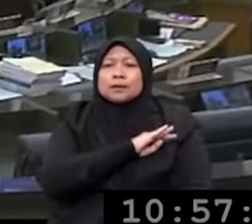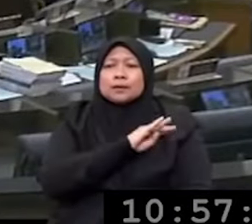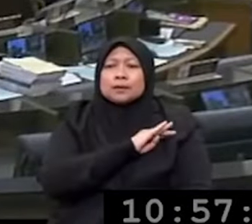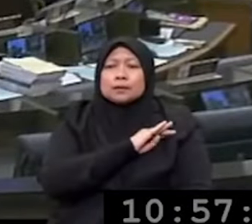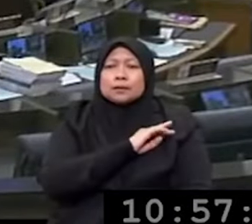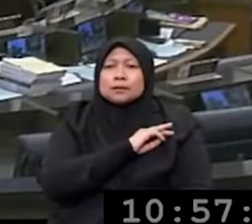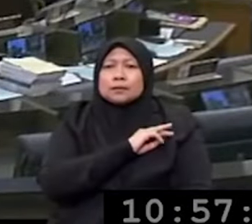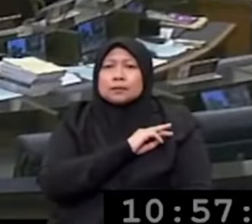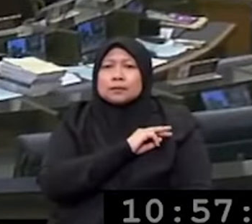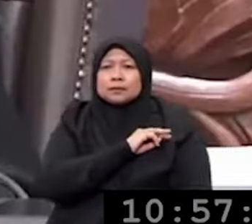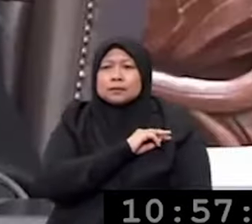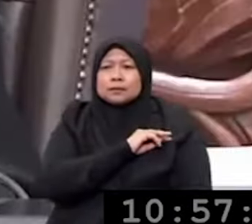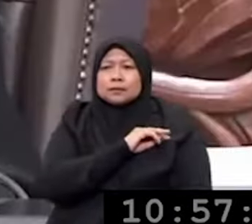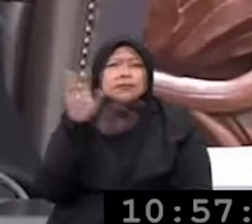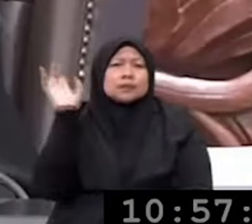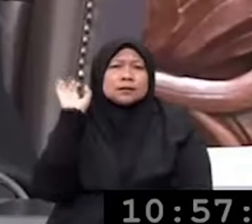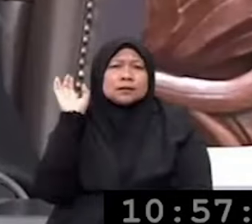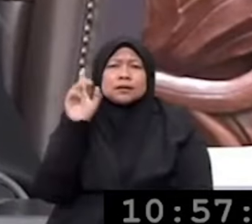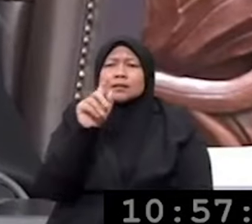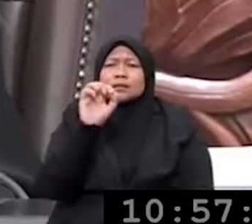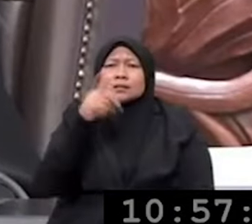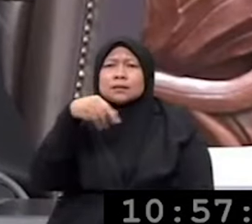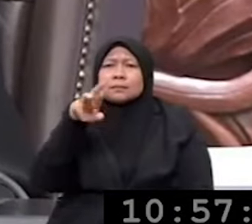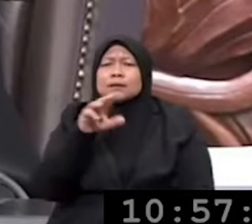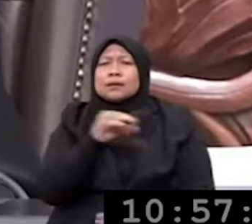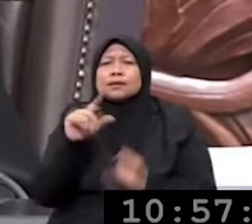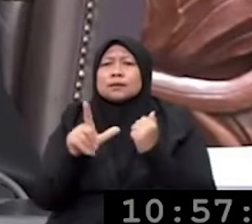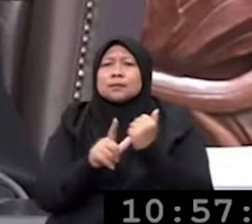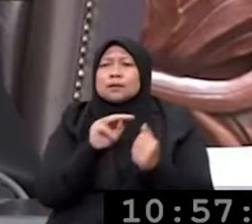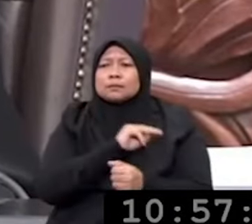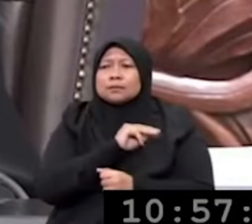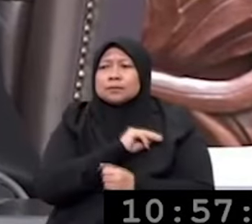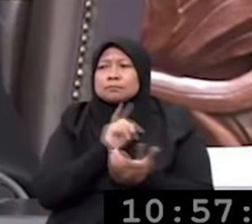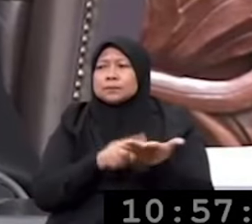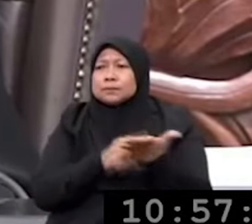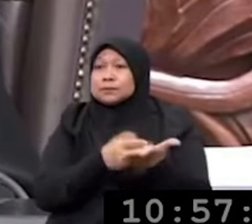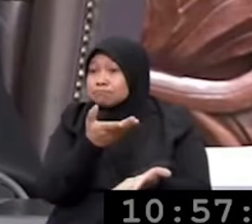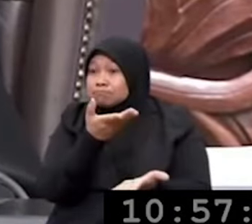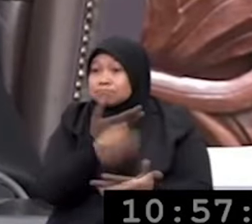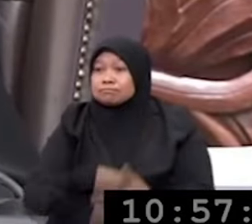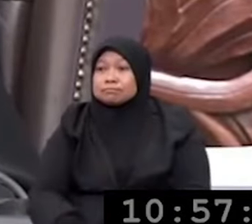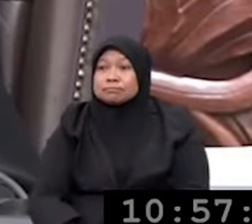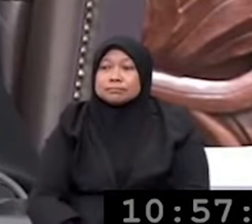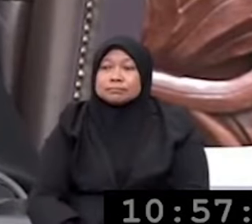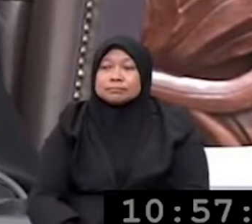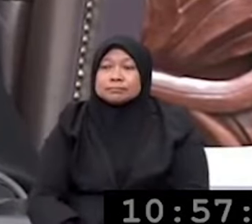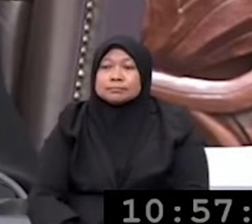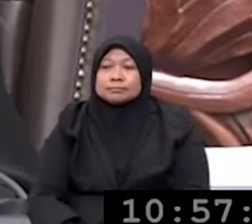mari majlis kita dengar apa yang berhormat Tampin dan Timbalan Menteri berbincang.